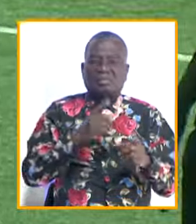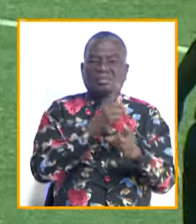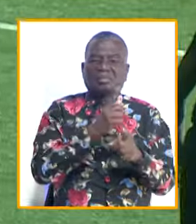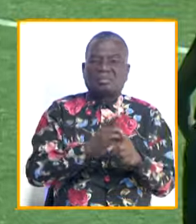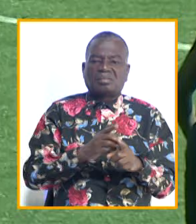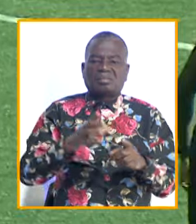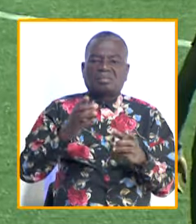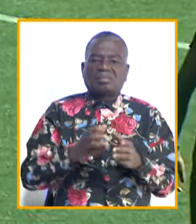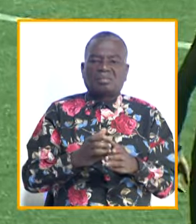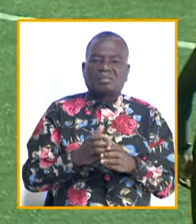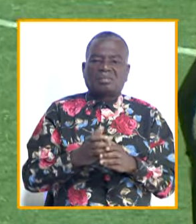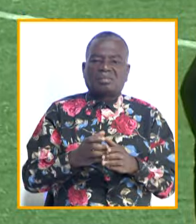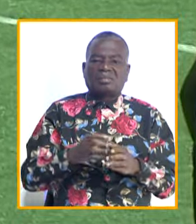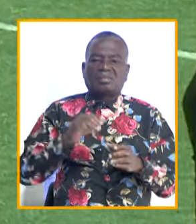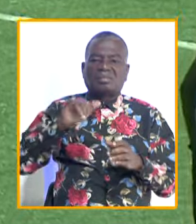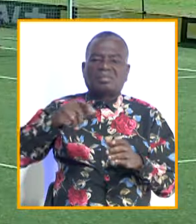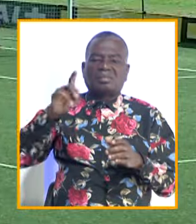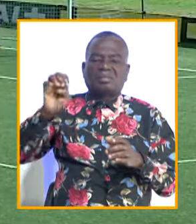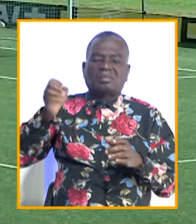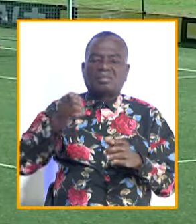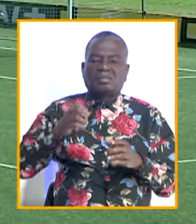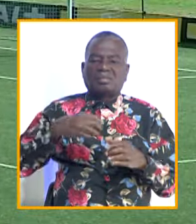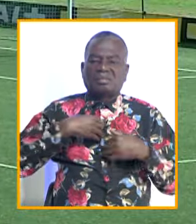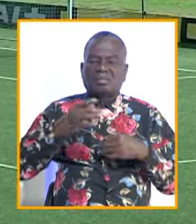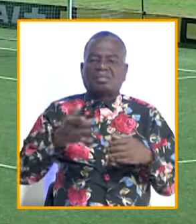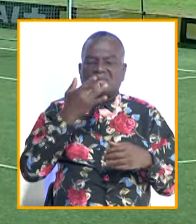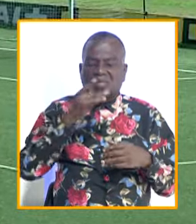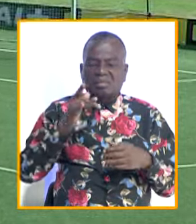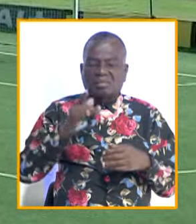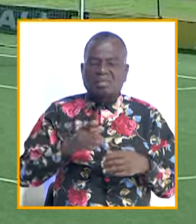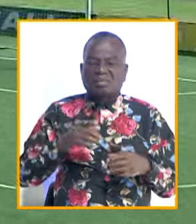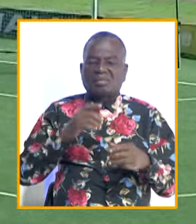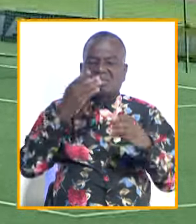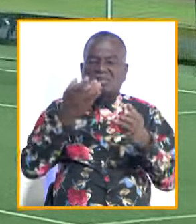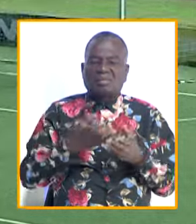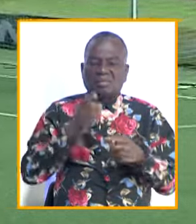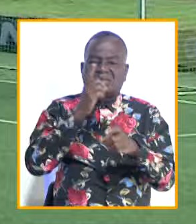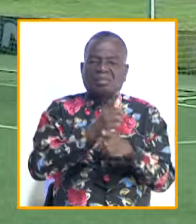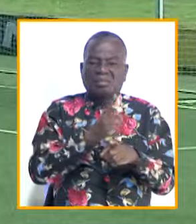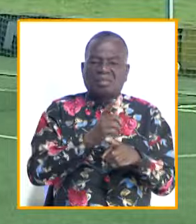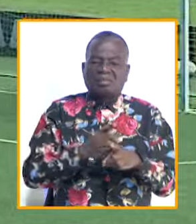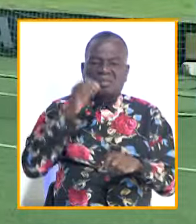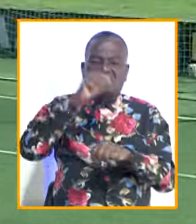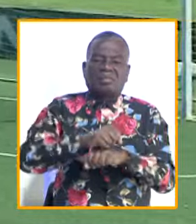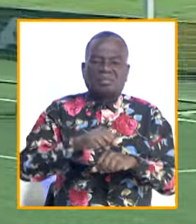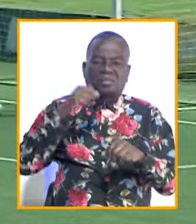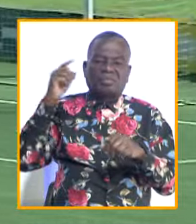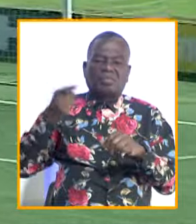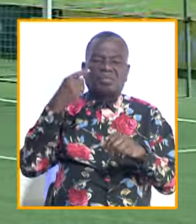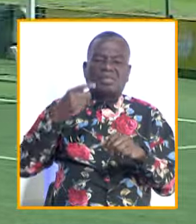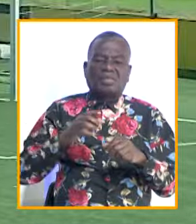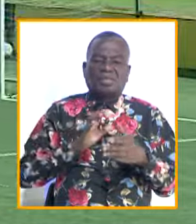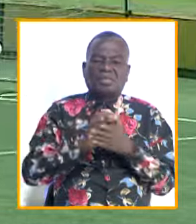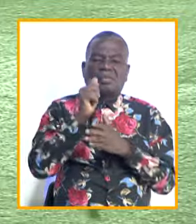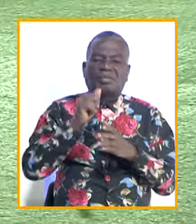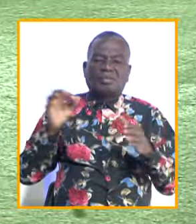couronne. Les Yéyés, promus il y a 3 ans, qui ont pris le goût de la gagne, veulent garder le bon tempo et surtout gagner davantage la confiance